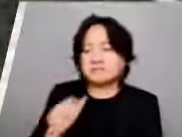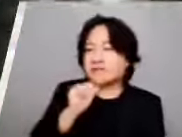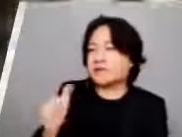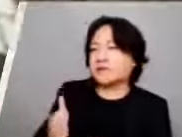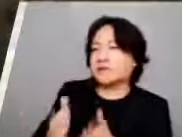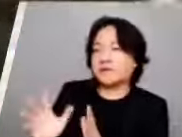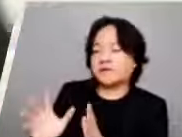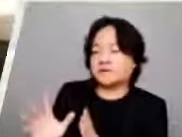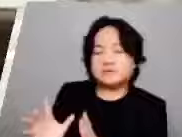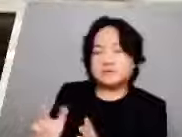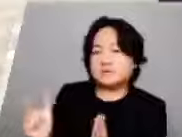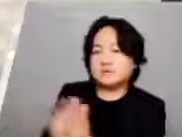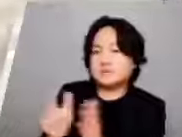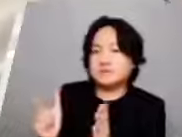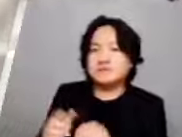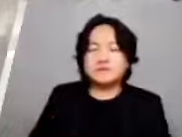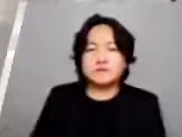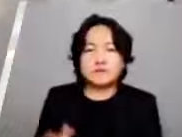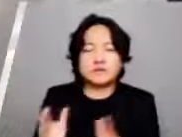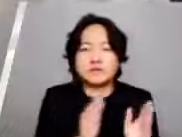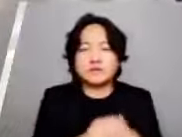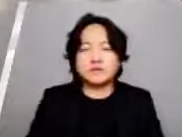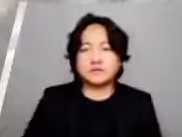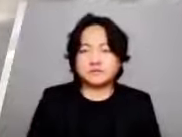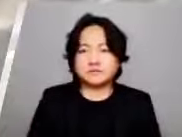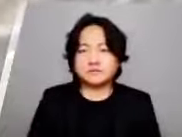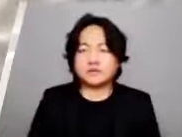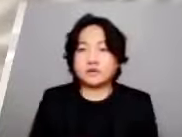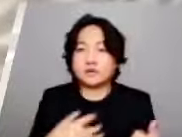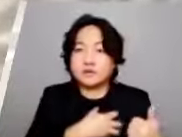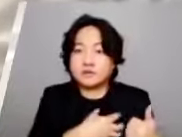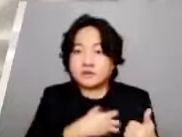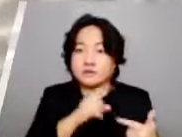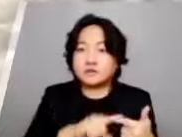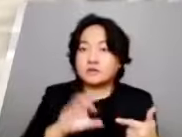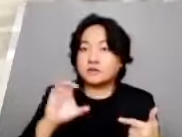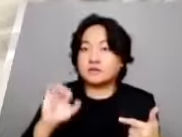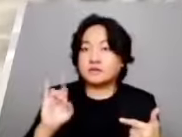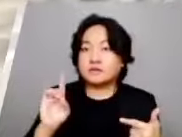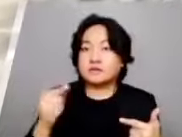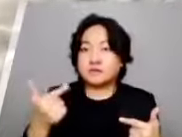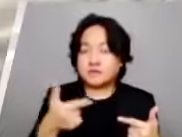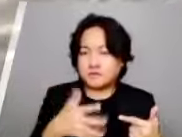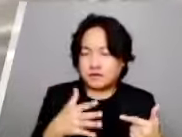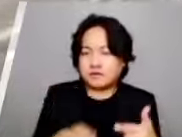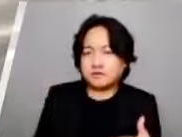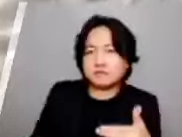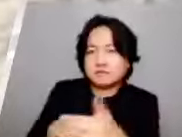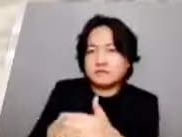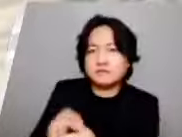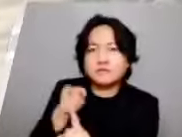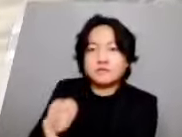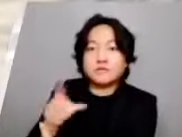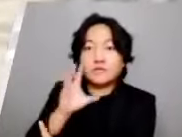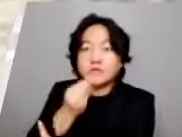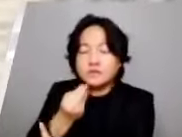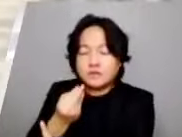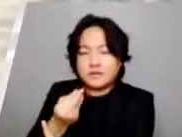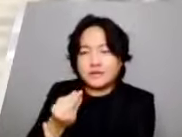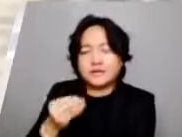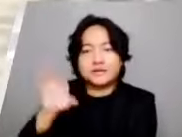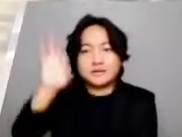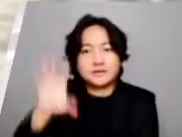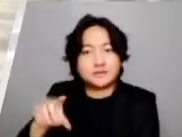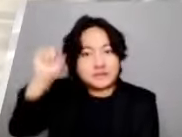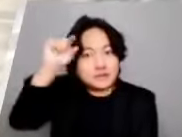PNP CIDG nagsampa ng reklamong sedition at inciting to sedition laban sa abogado ni Quiboloy na si Attorney